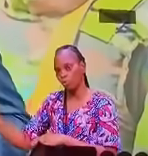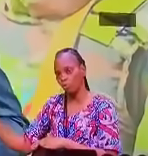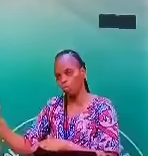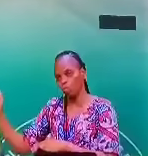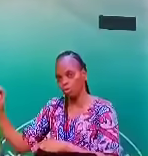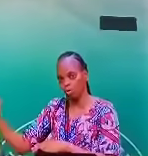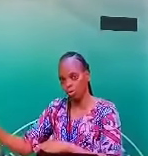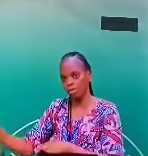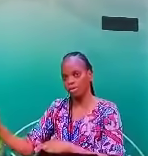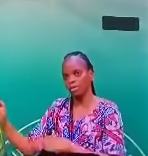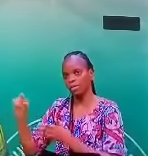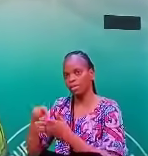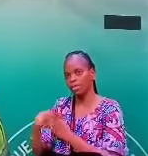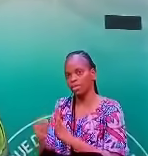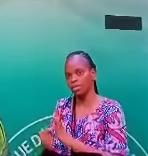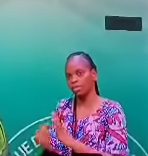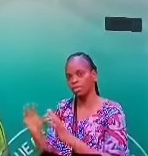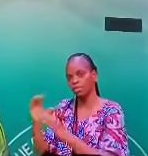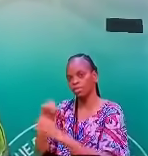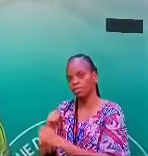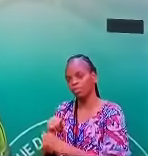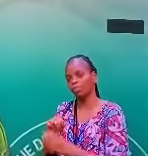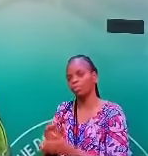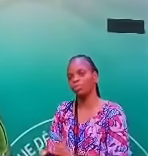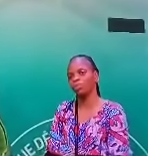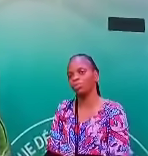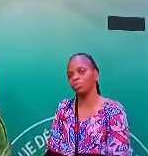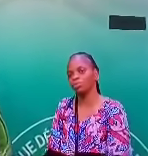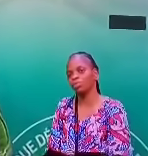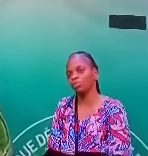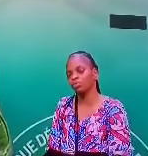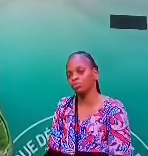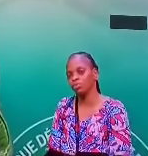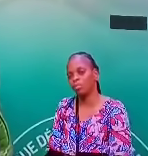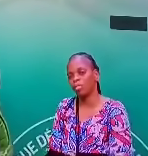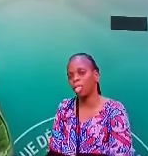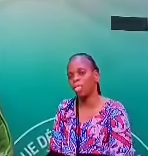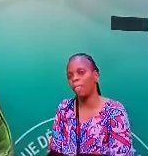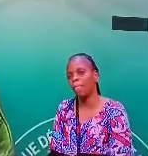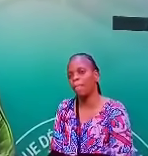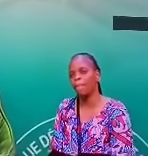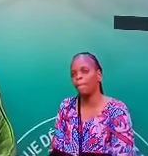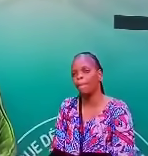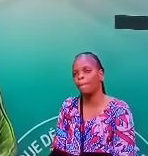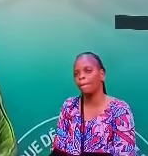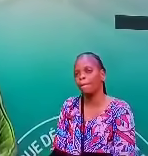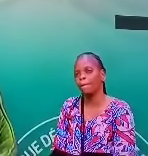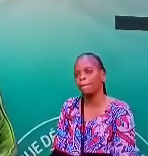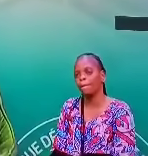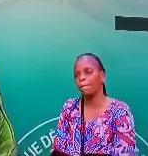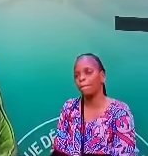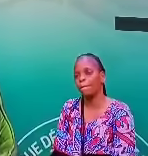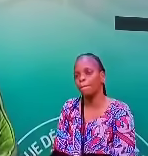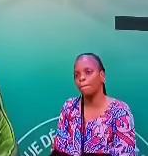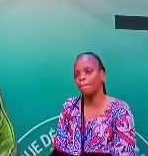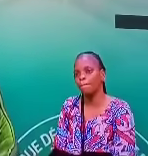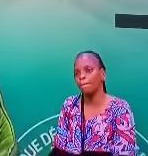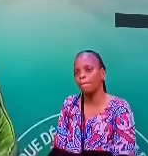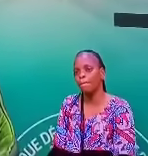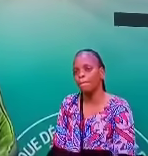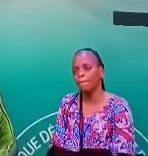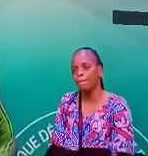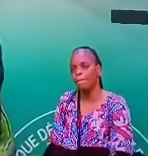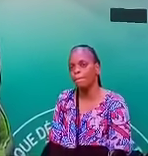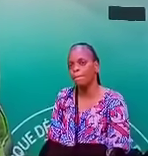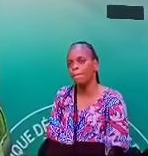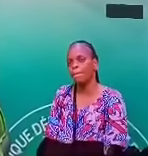c'était une parenthèse parce que c'était un sujet d'actualité, et donc peut-être que vous pouvez répondre à cette question cruciale de l'inclusion scolaire des